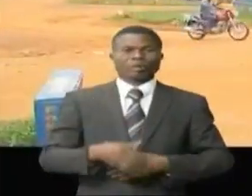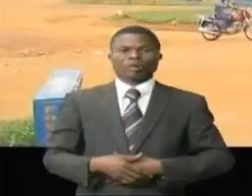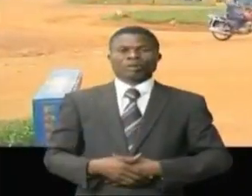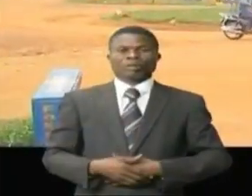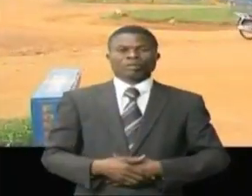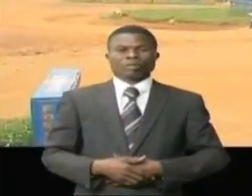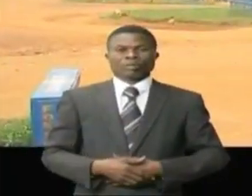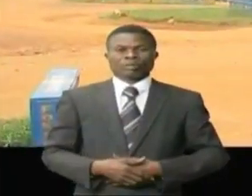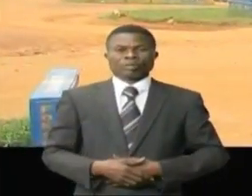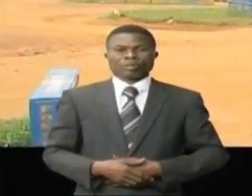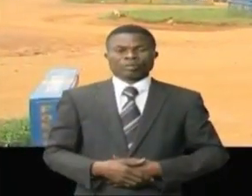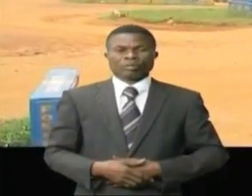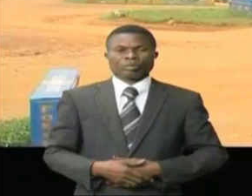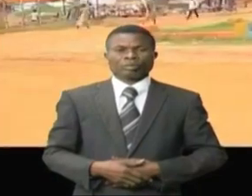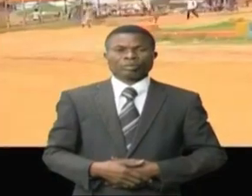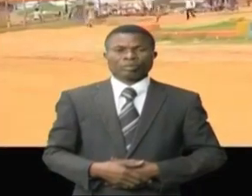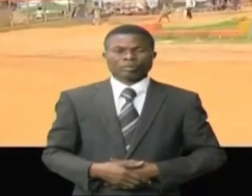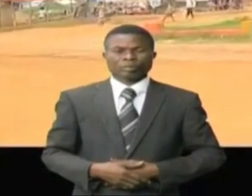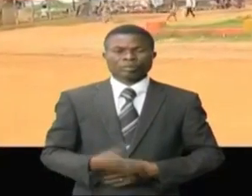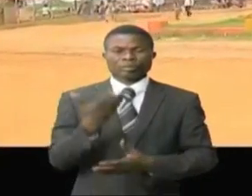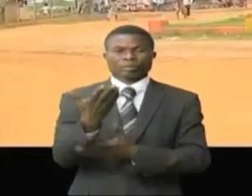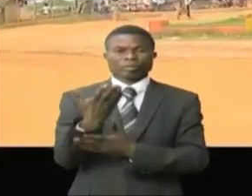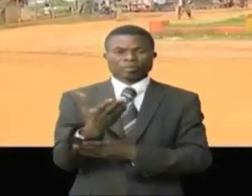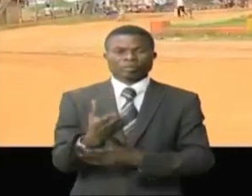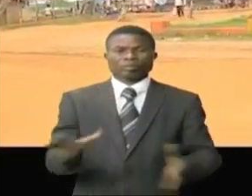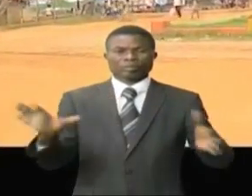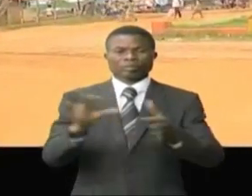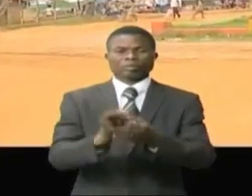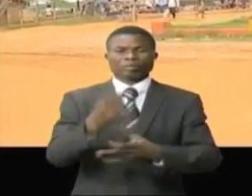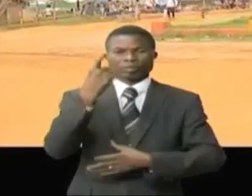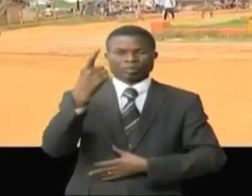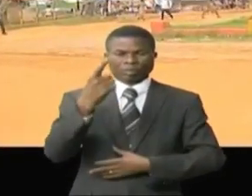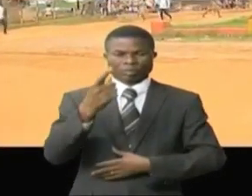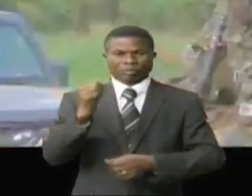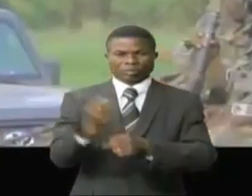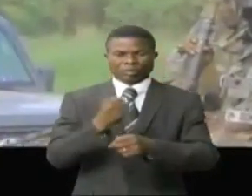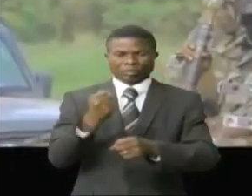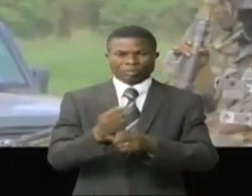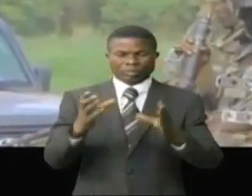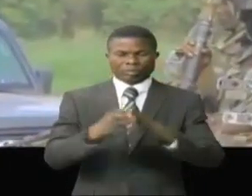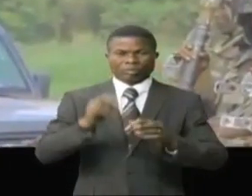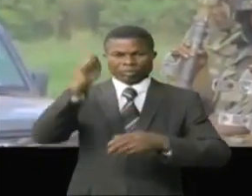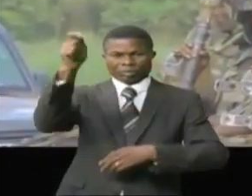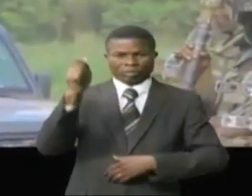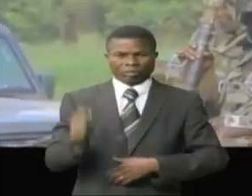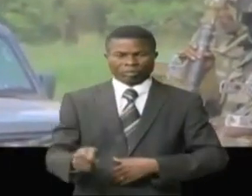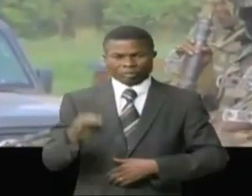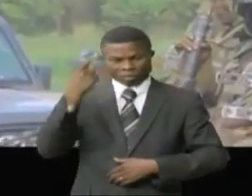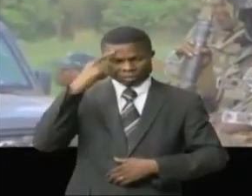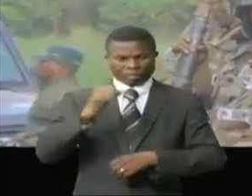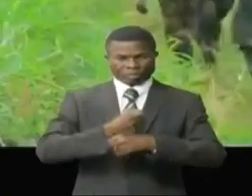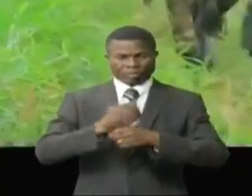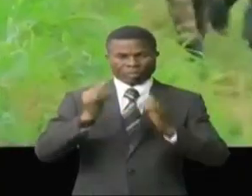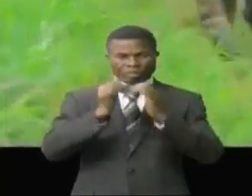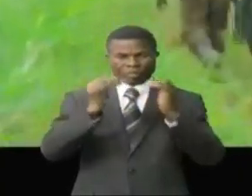du territoire de Mambasa appelée à vivre ensemble et collaborer avec les forces armées pour la stabilisation de cette